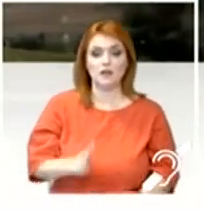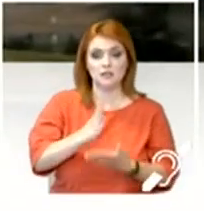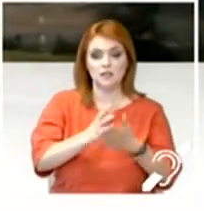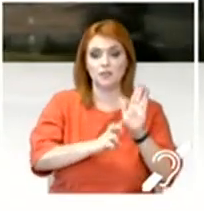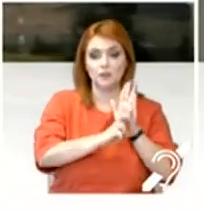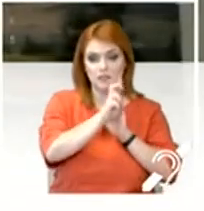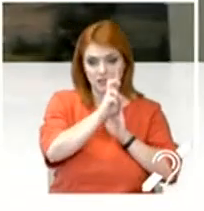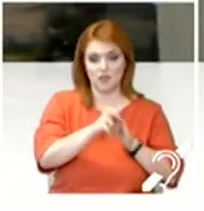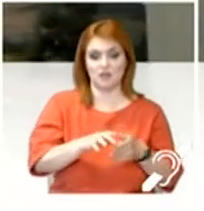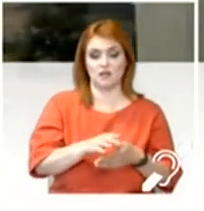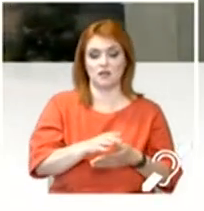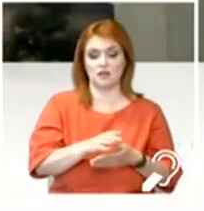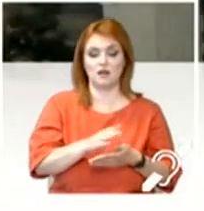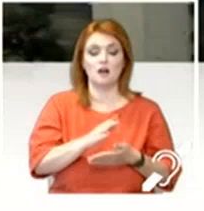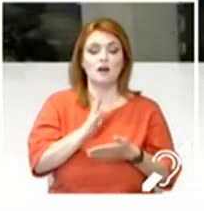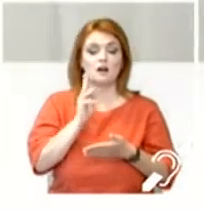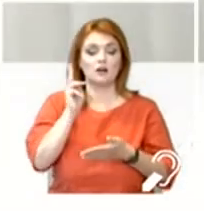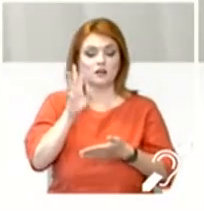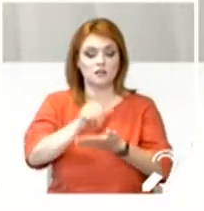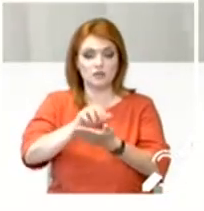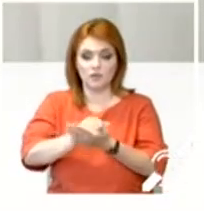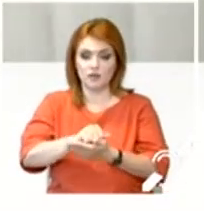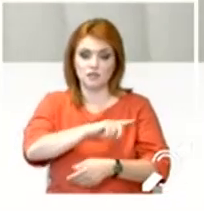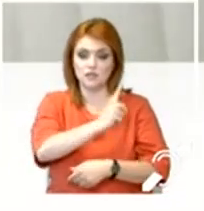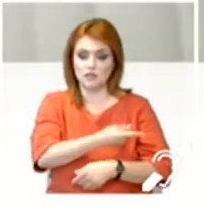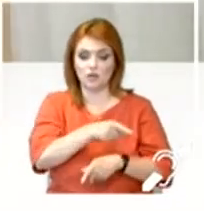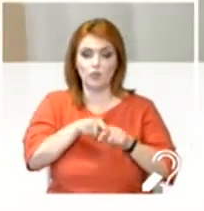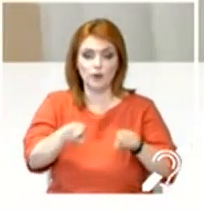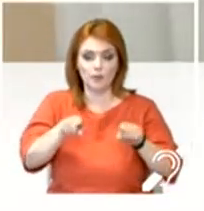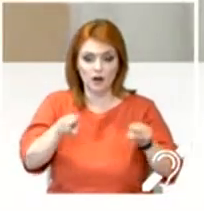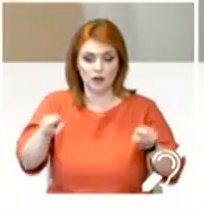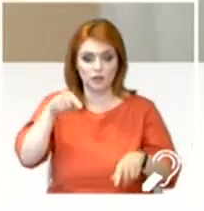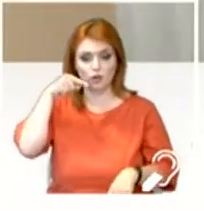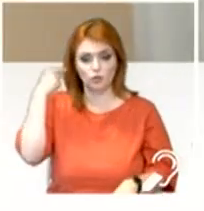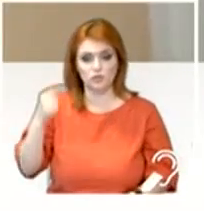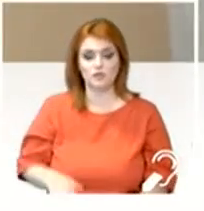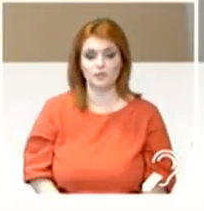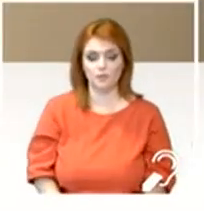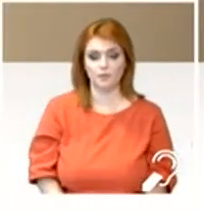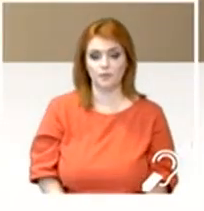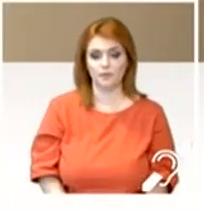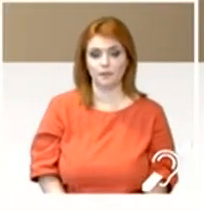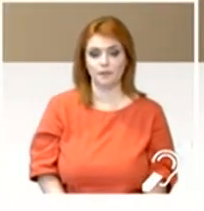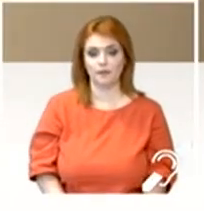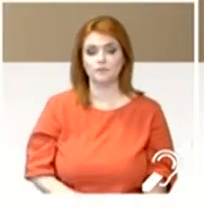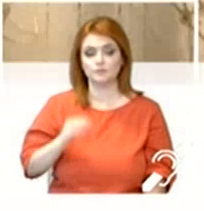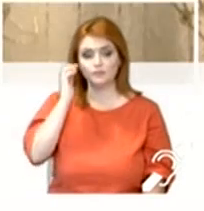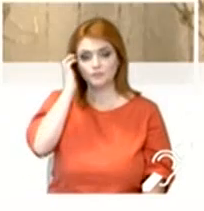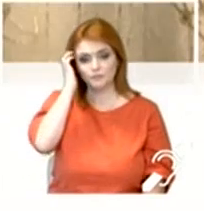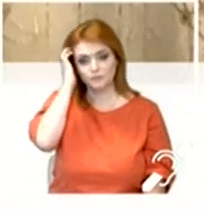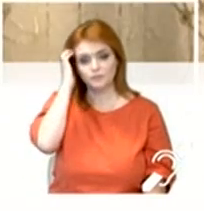cult sunt o puternică sursă de propagandă rusească. M-aș spera dacă cineva s-ar ocupa cu monitorizarea să vadă exact care sunt